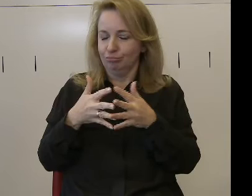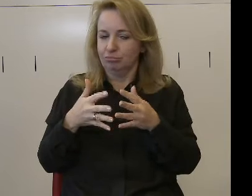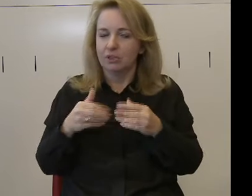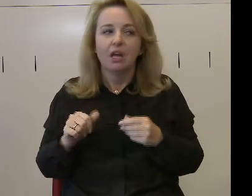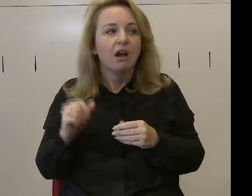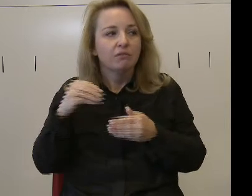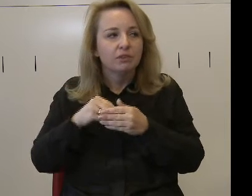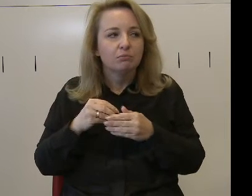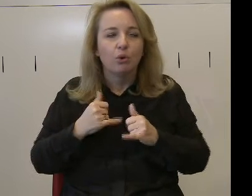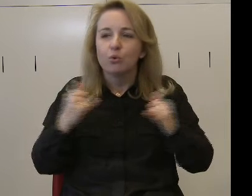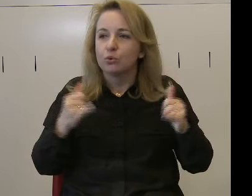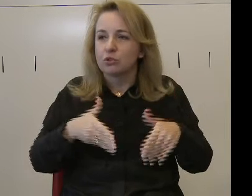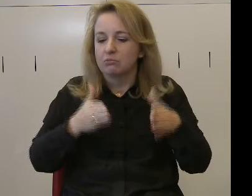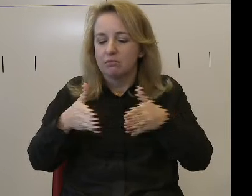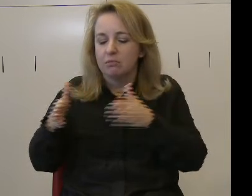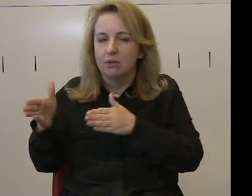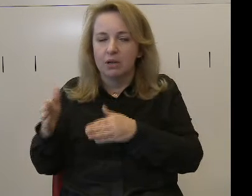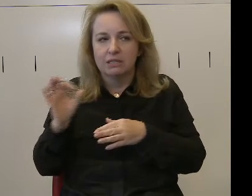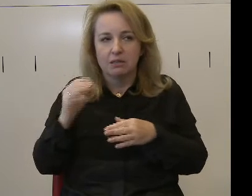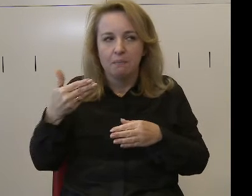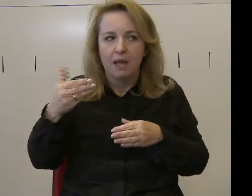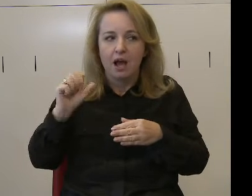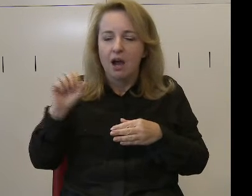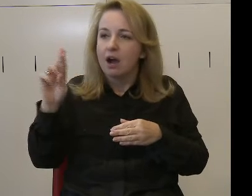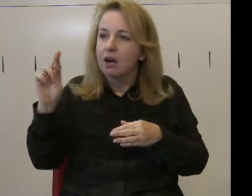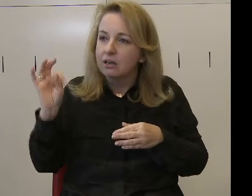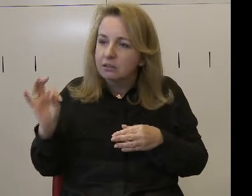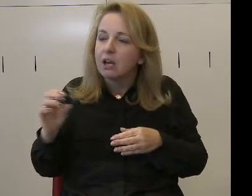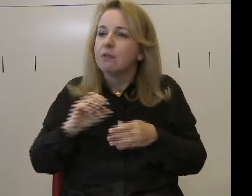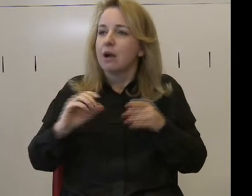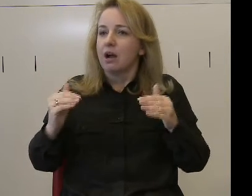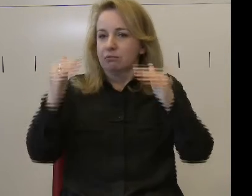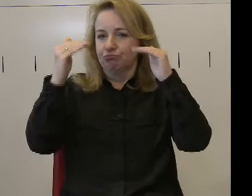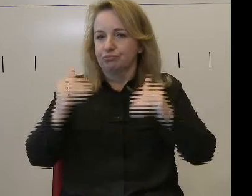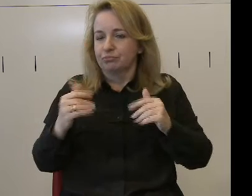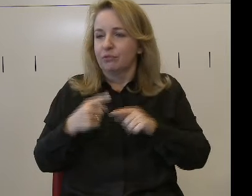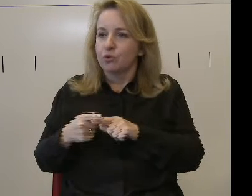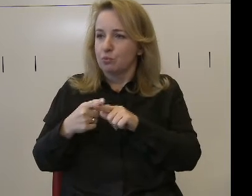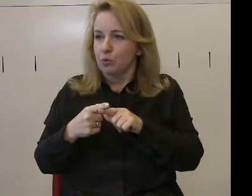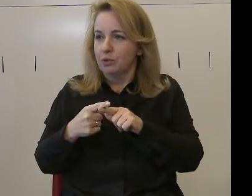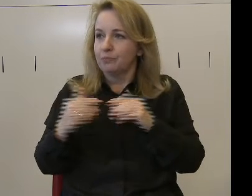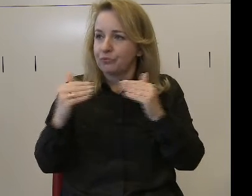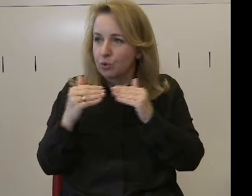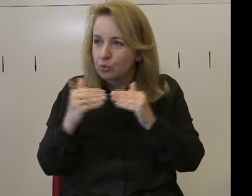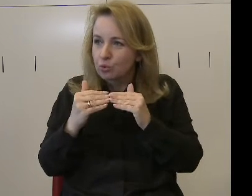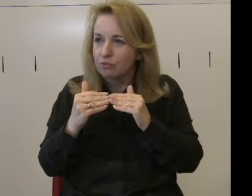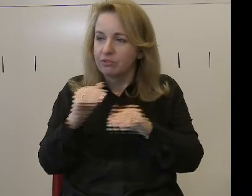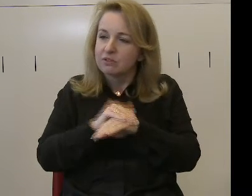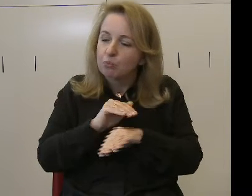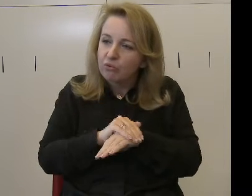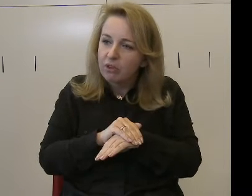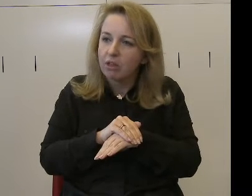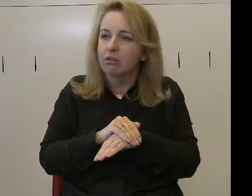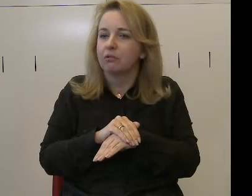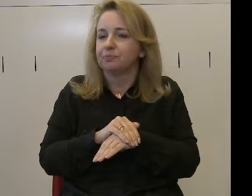Smart Cities często mają wspólne mianowniki, wspólne obszary. Zrównoważone procedury zamówień.